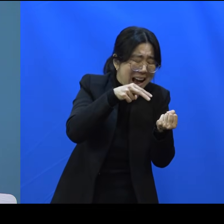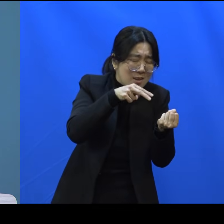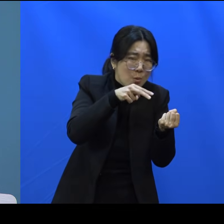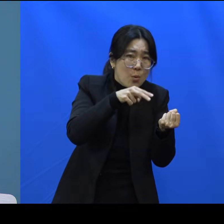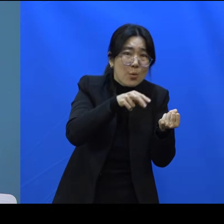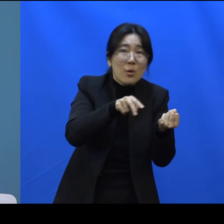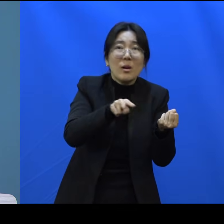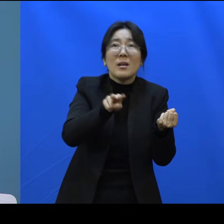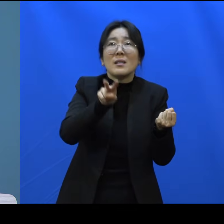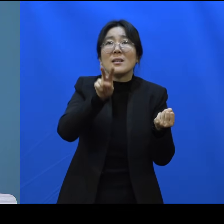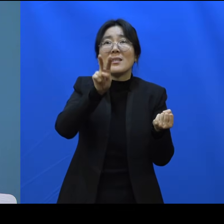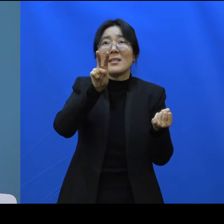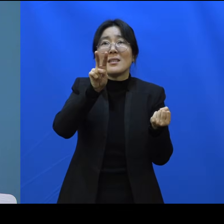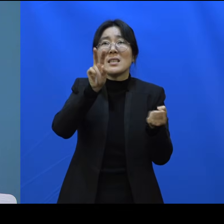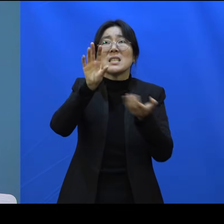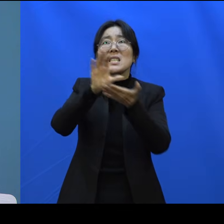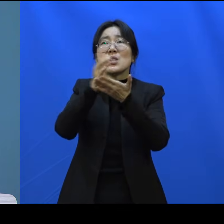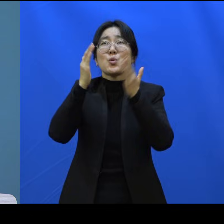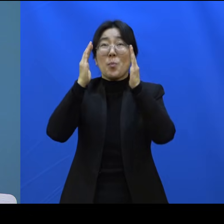우리는 약함은 장애물이 아니에요.